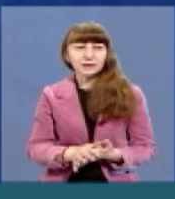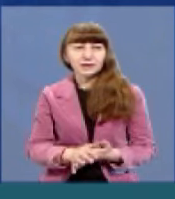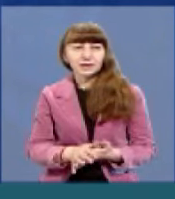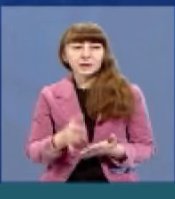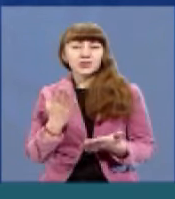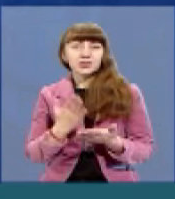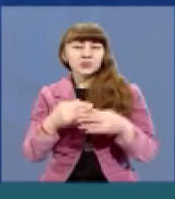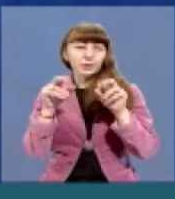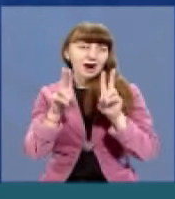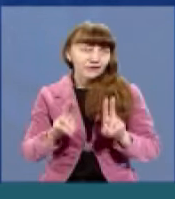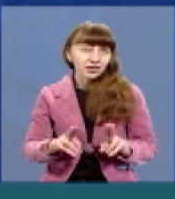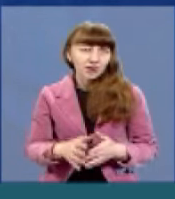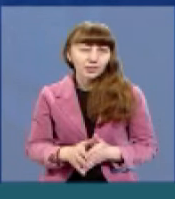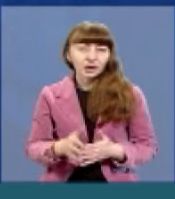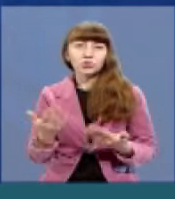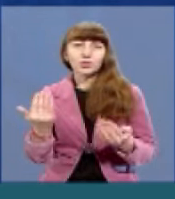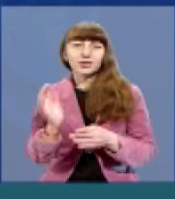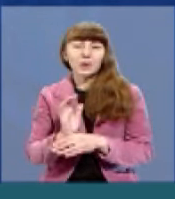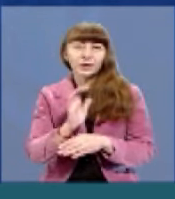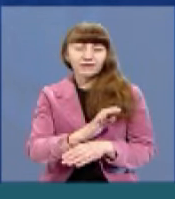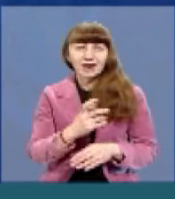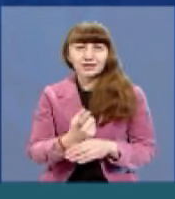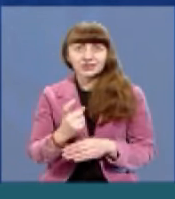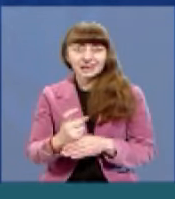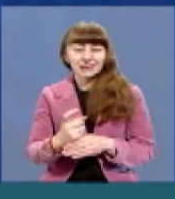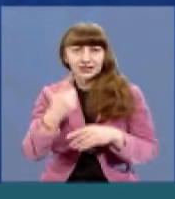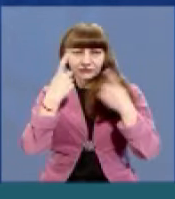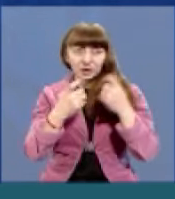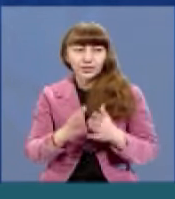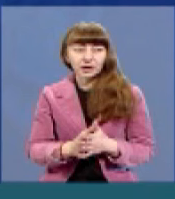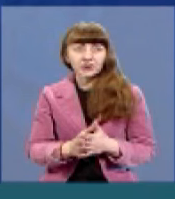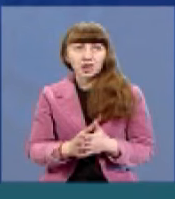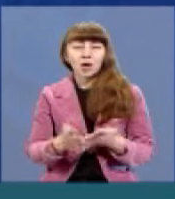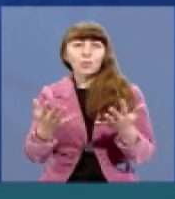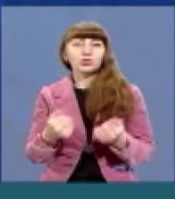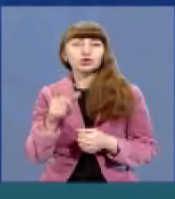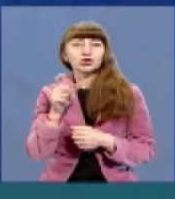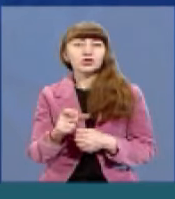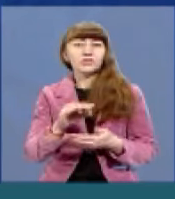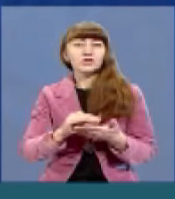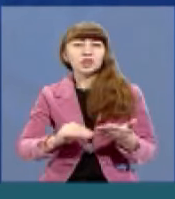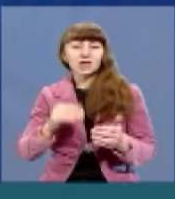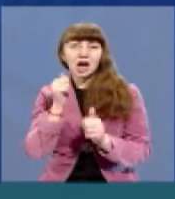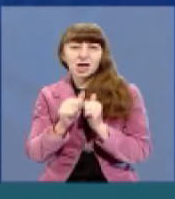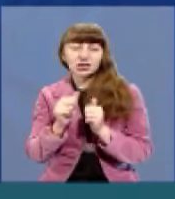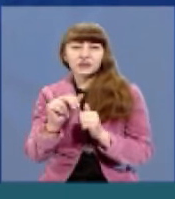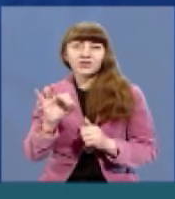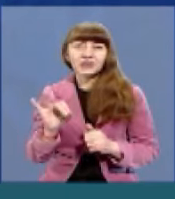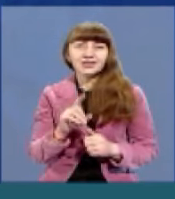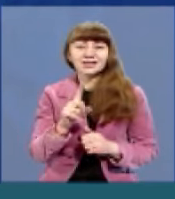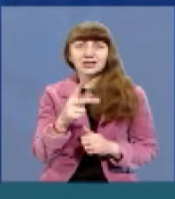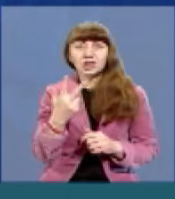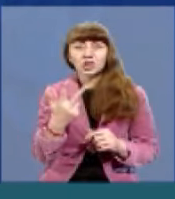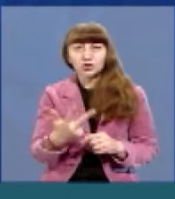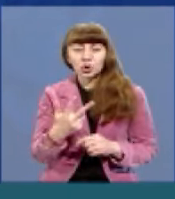Есть критерии, по которым направляются сведения. Эти критерии являются получение физическим лицом в течение каждого из 3